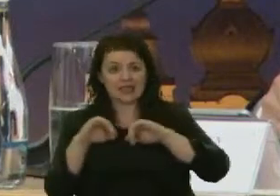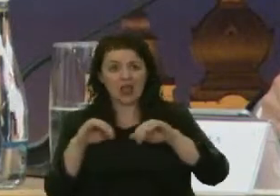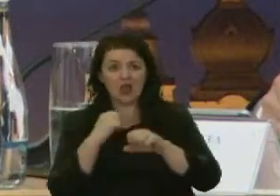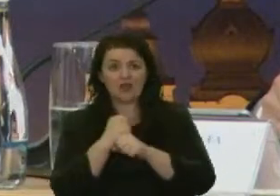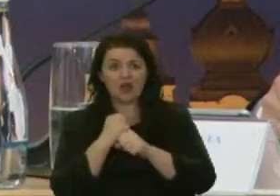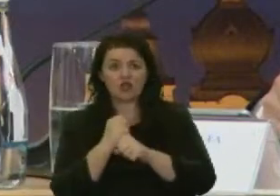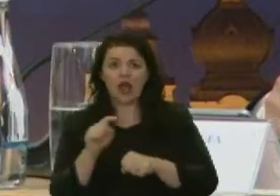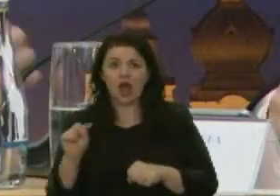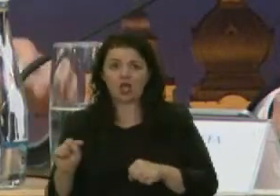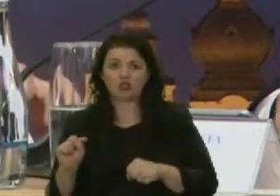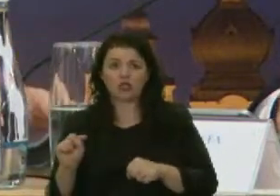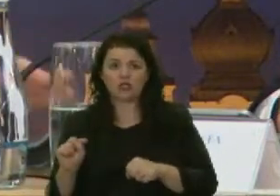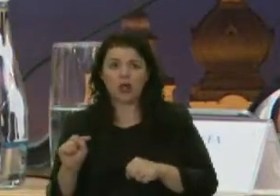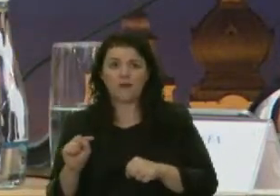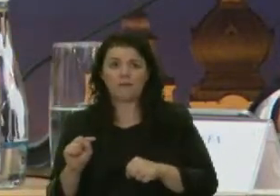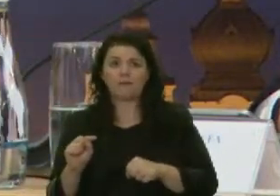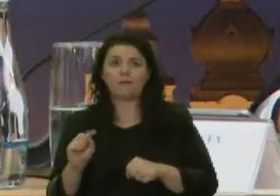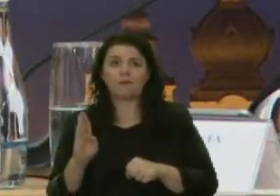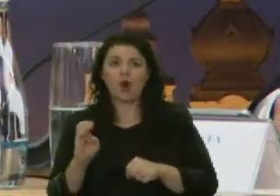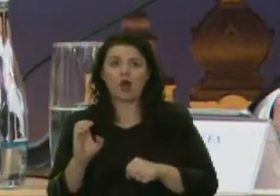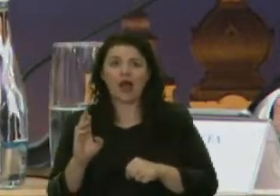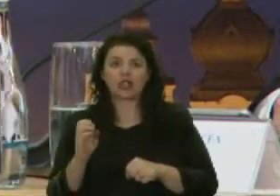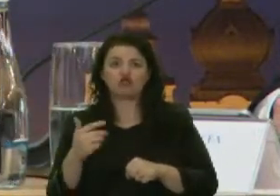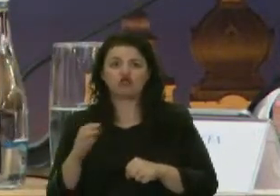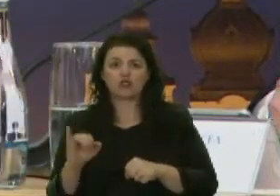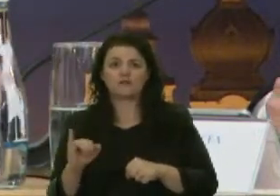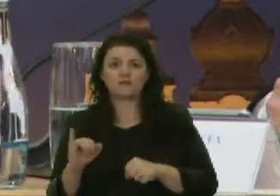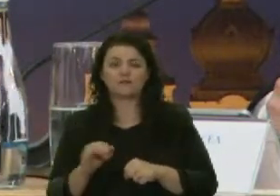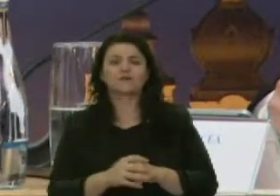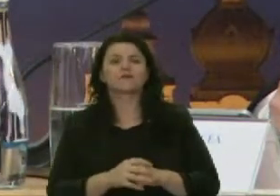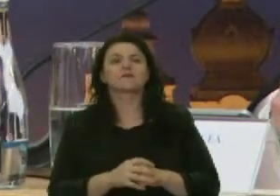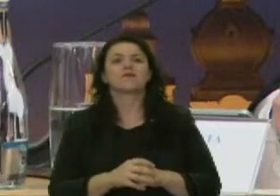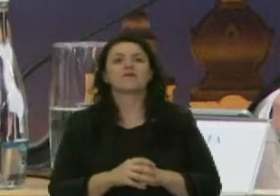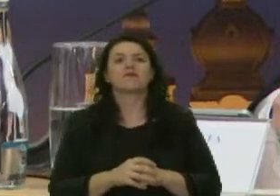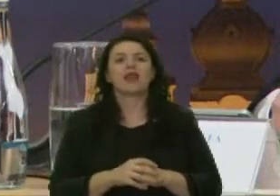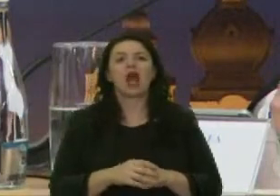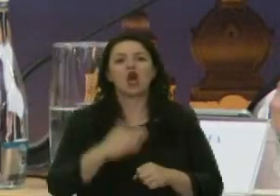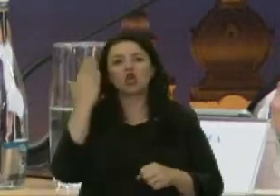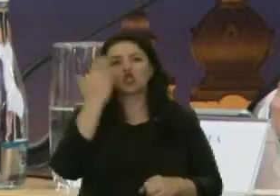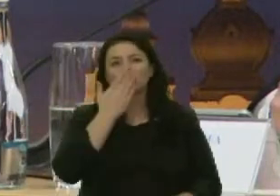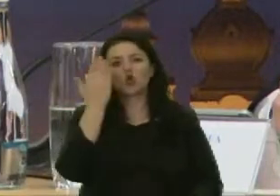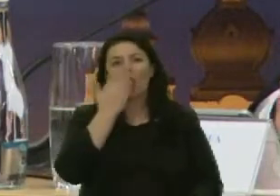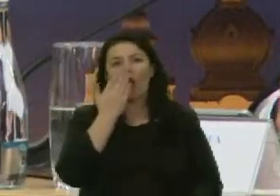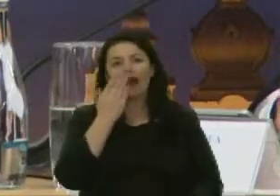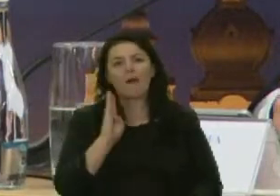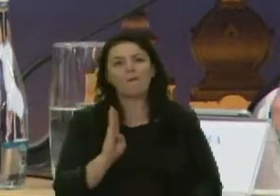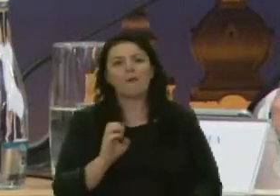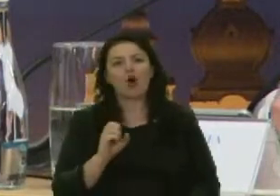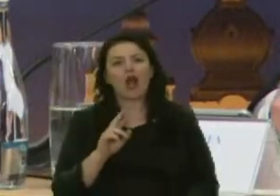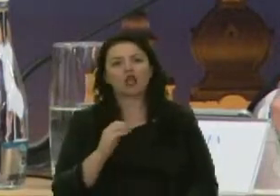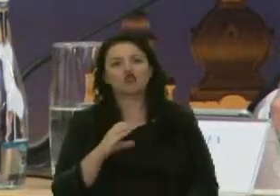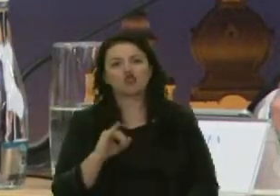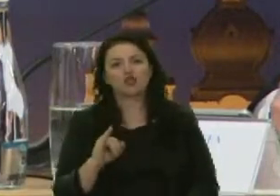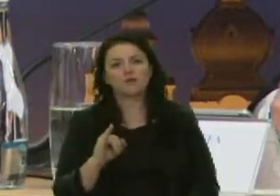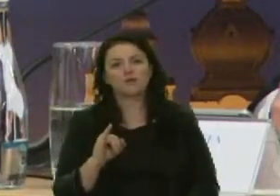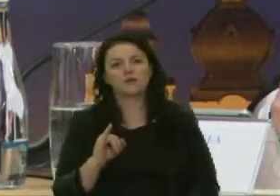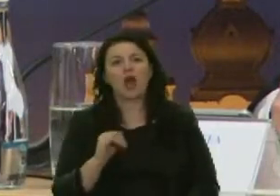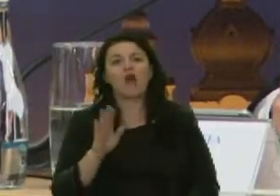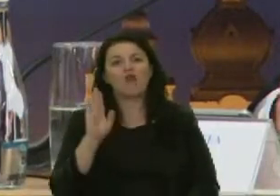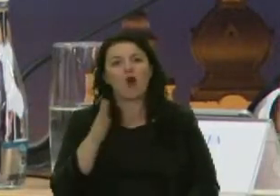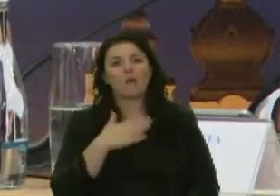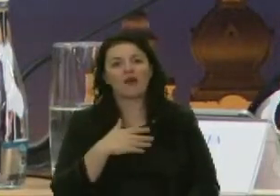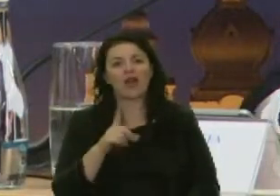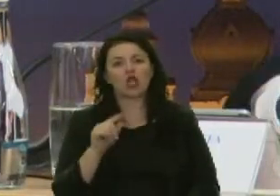realizarea acestui bazin de not acuma în privința școlii gimnaziale din din borhanci vom avea